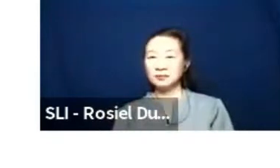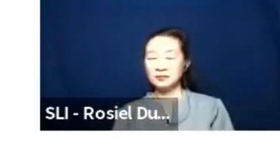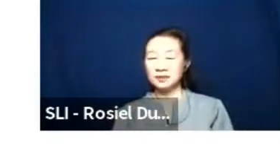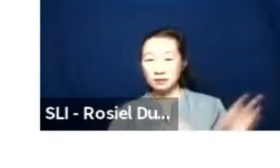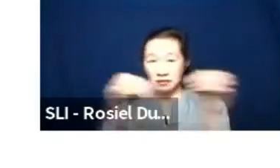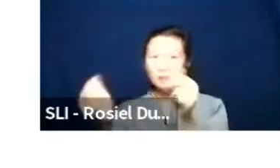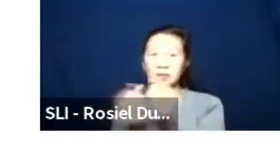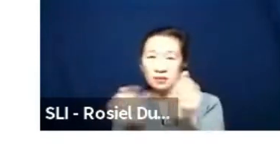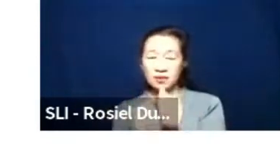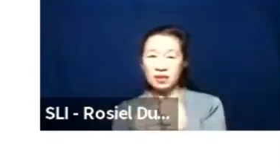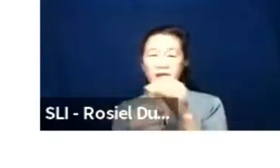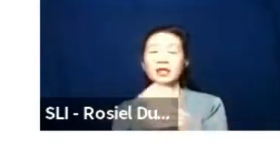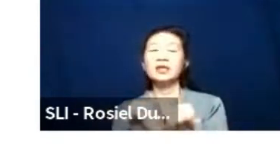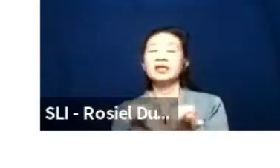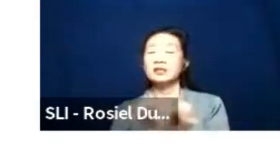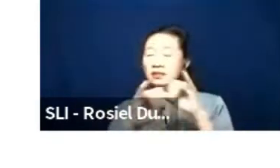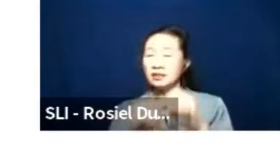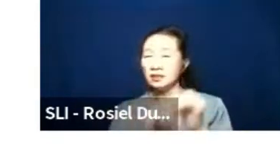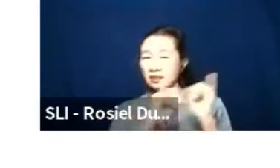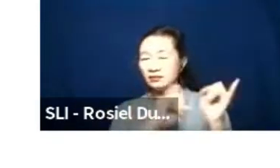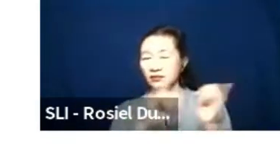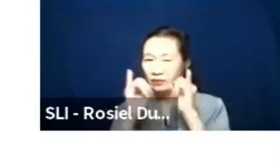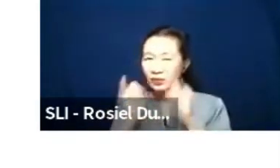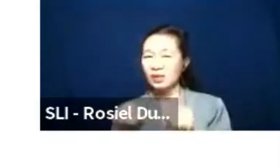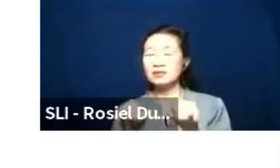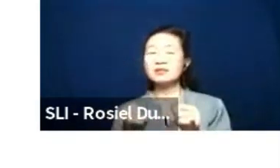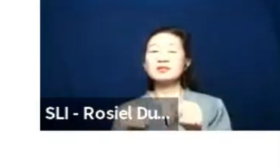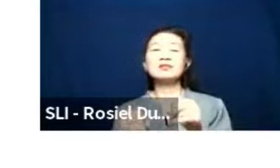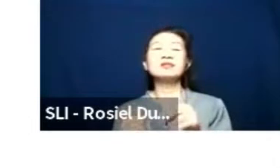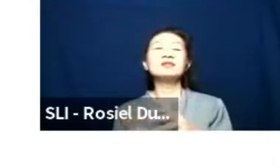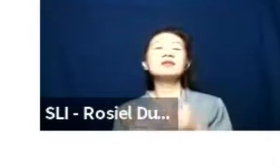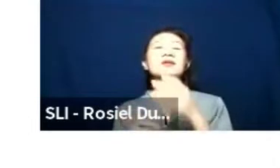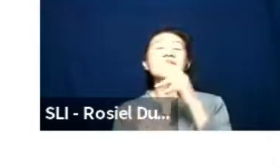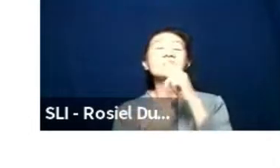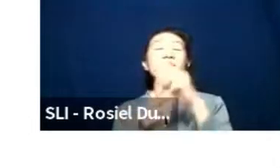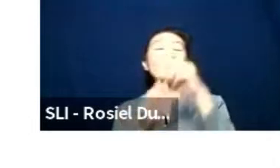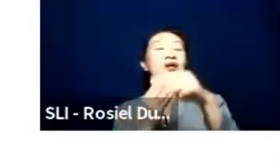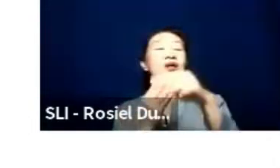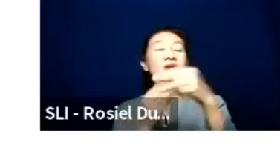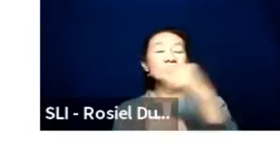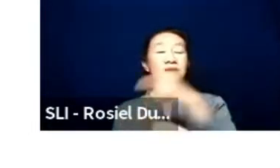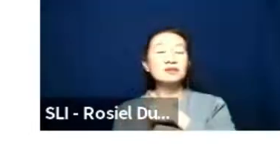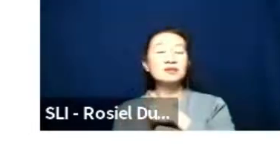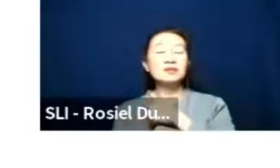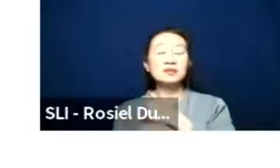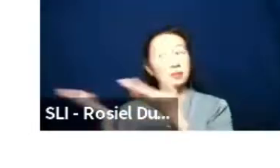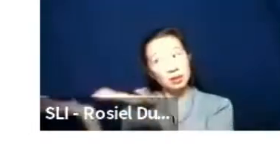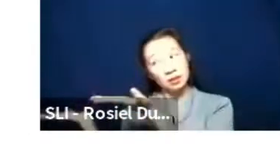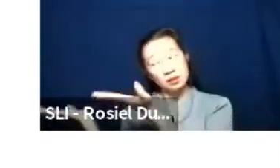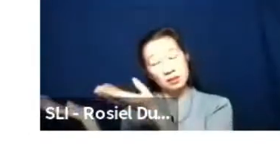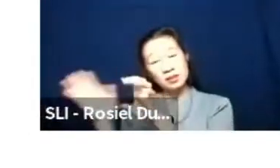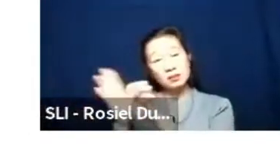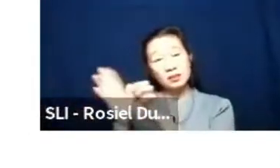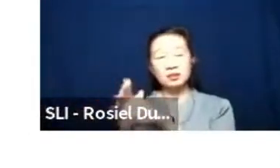ilagay sa ating individualized education program or individualized transition program. So ito po yung mga example. Halimbawa si